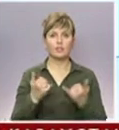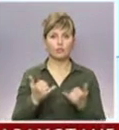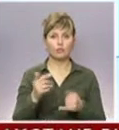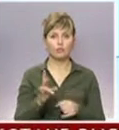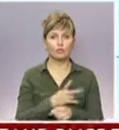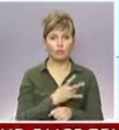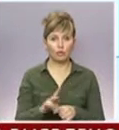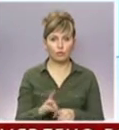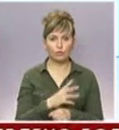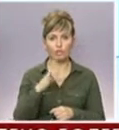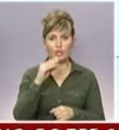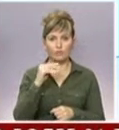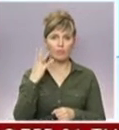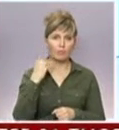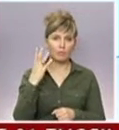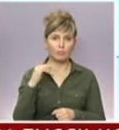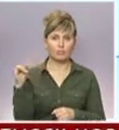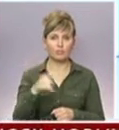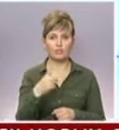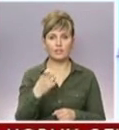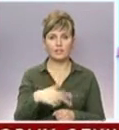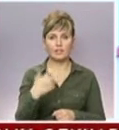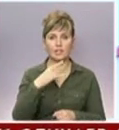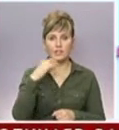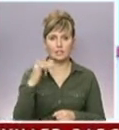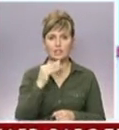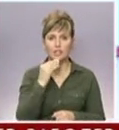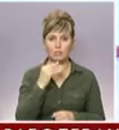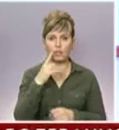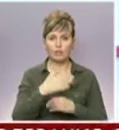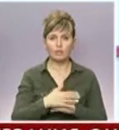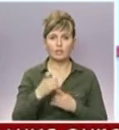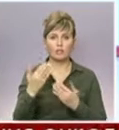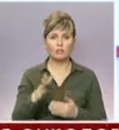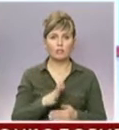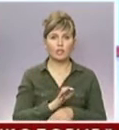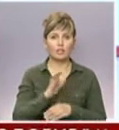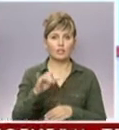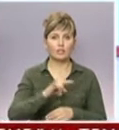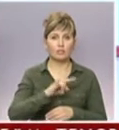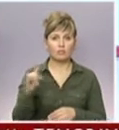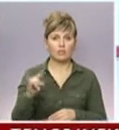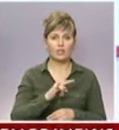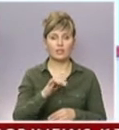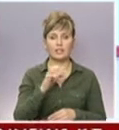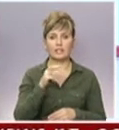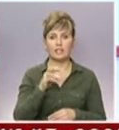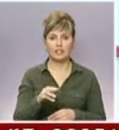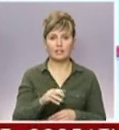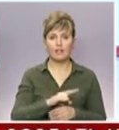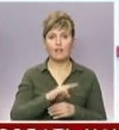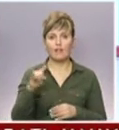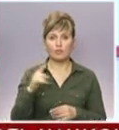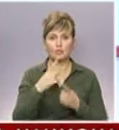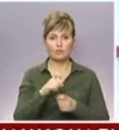А сегодня поздно вечером в Алматы прилетают 233 казахстанца из Египта. Накануне за ними был отправлен борт авиакомпании